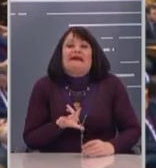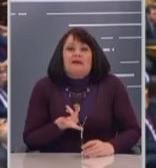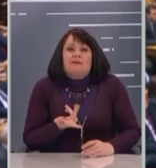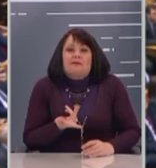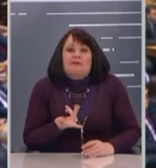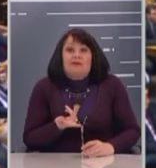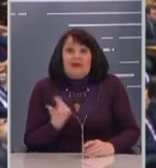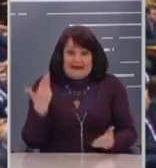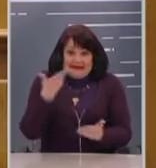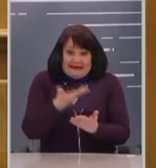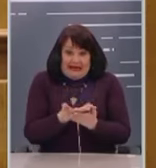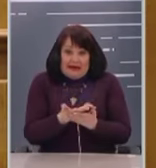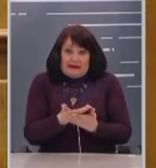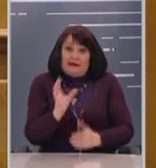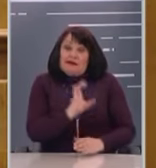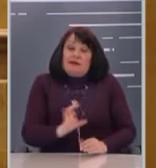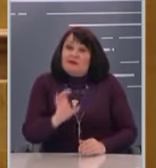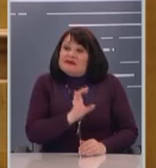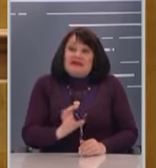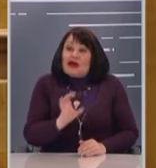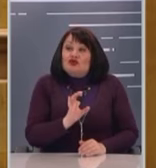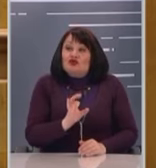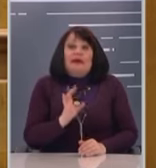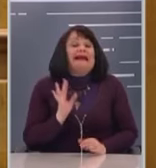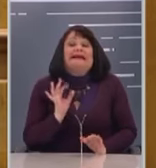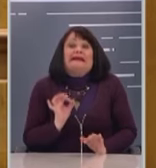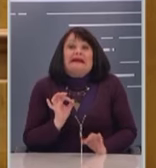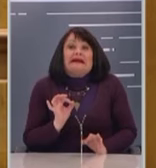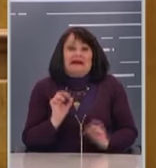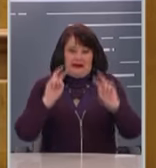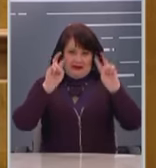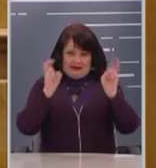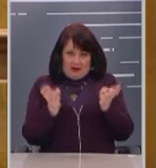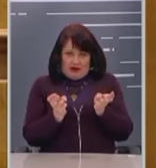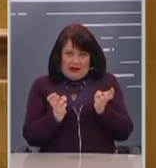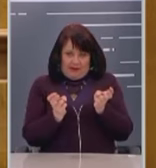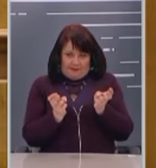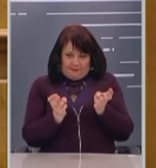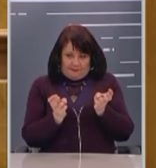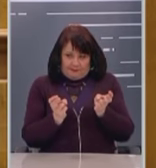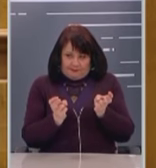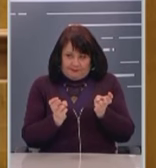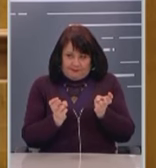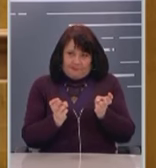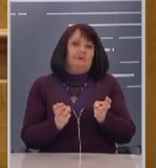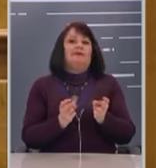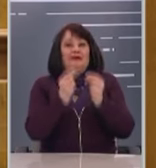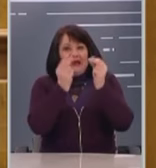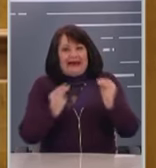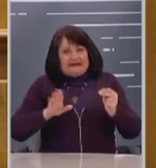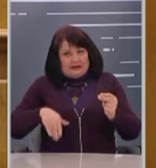Αυτό που ζητάτε να διερευνηθεί είναι, ανοίγω εισαγωγικά, αν